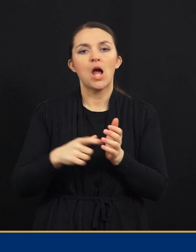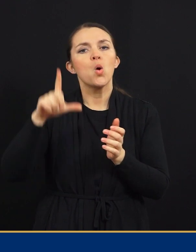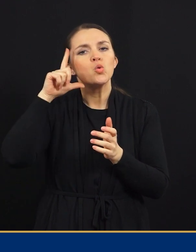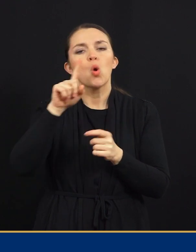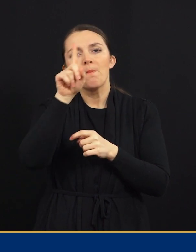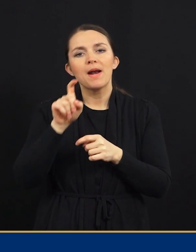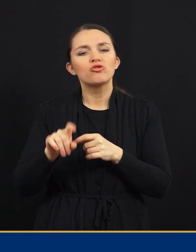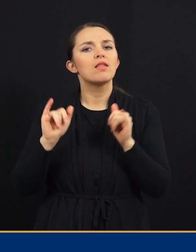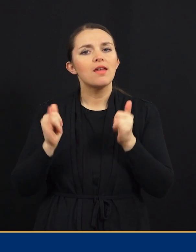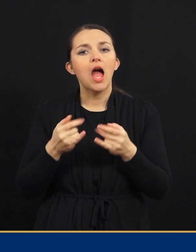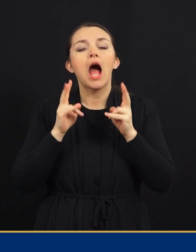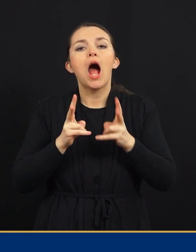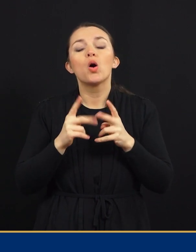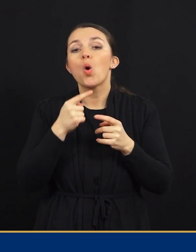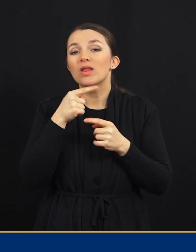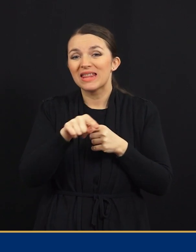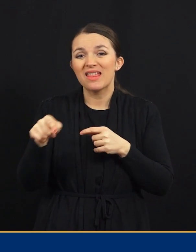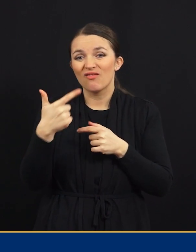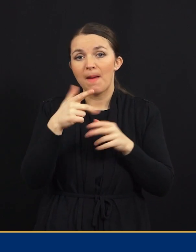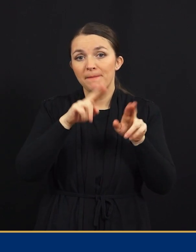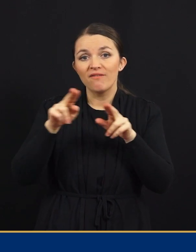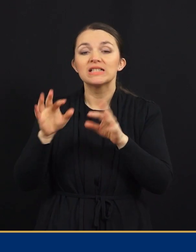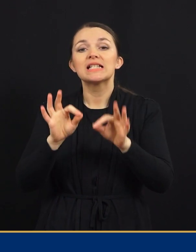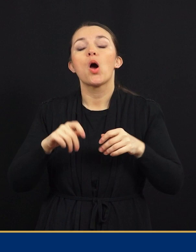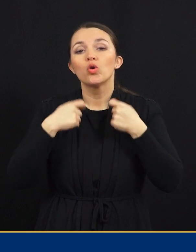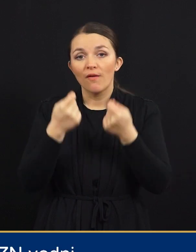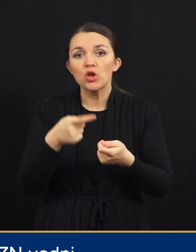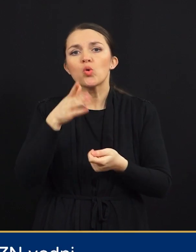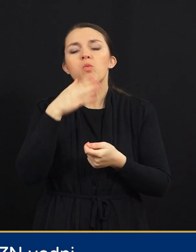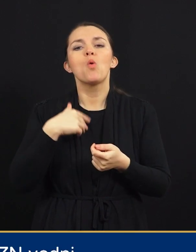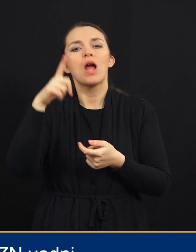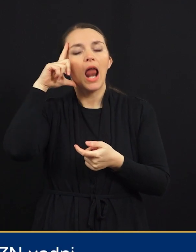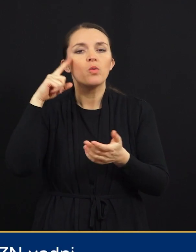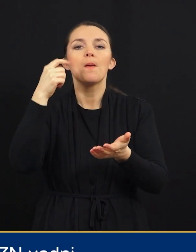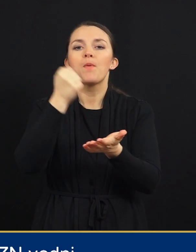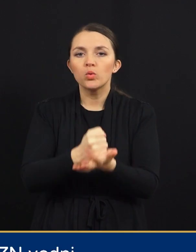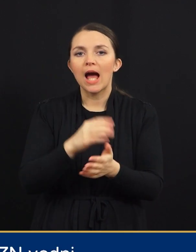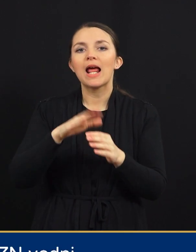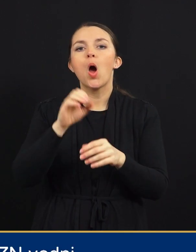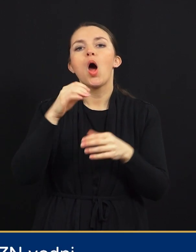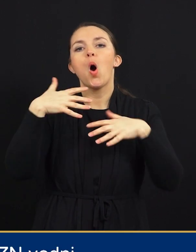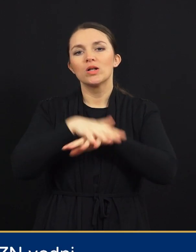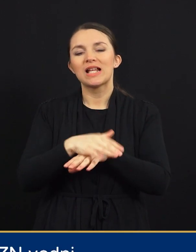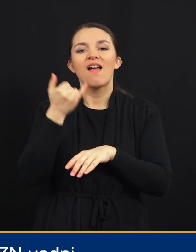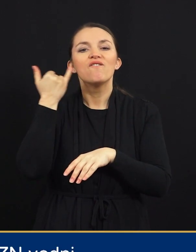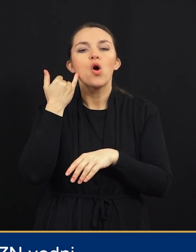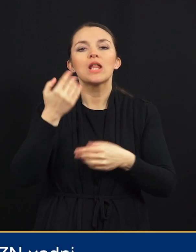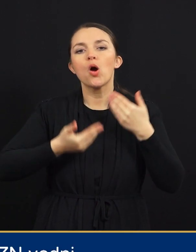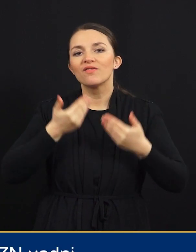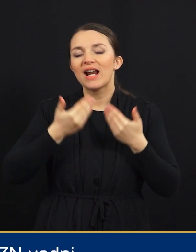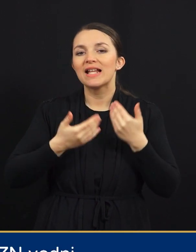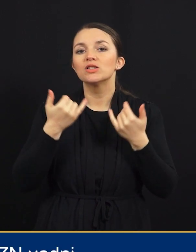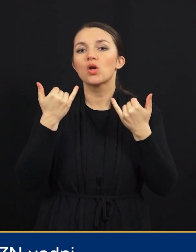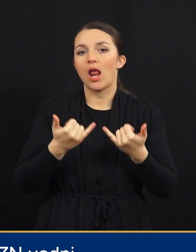Ključno vprašanje je, kako omenjeni pravici zagotoviti, in to bo moj glavni poudarek na OZN vodni konferenci